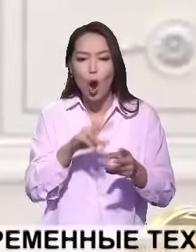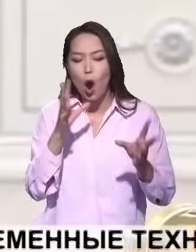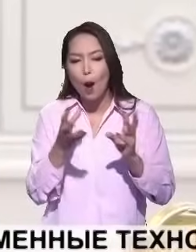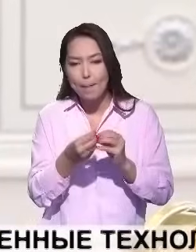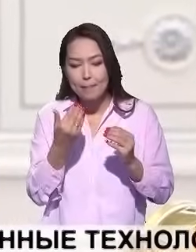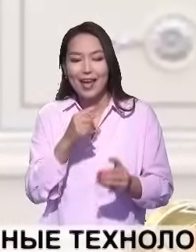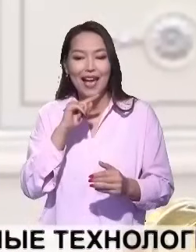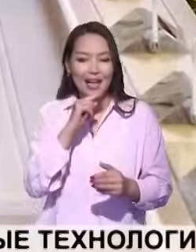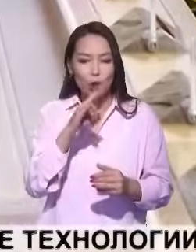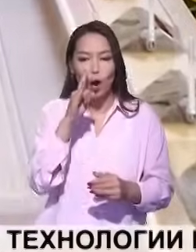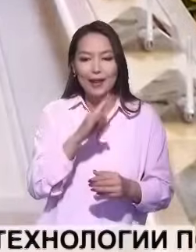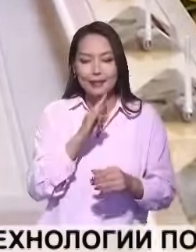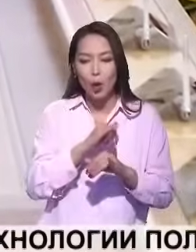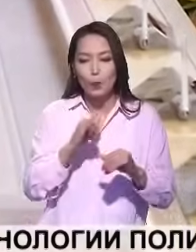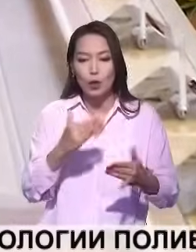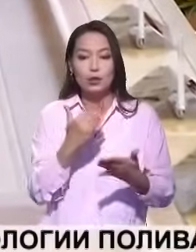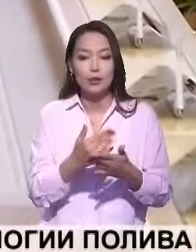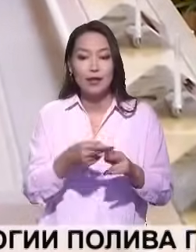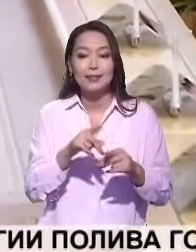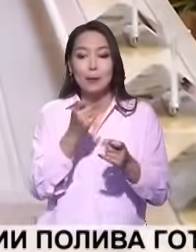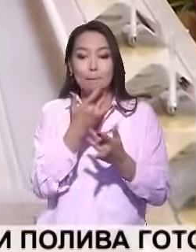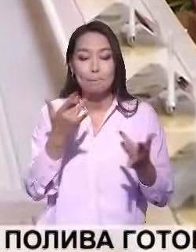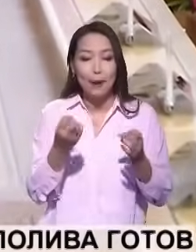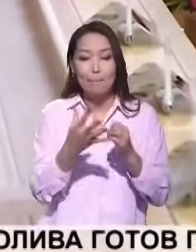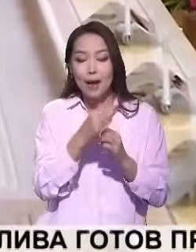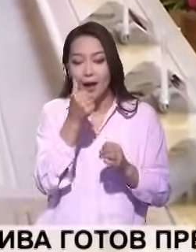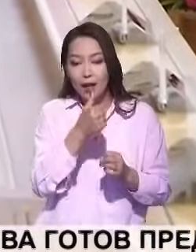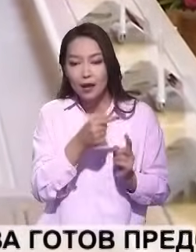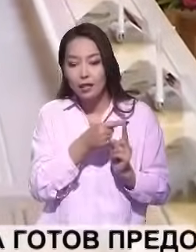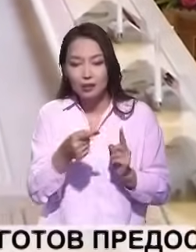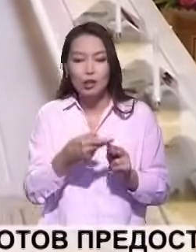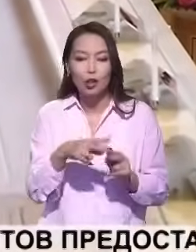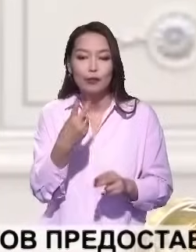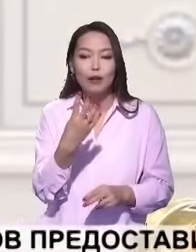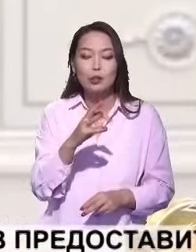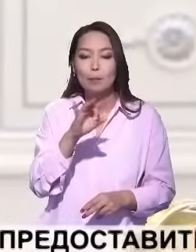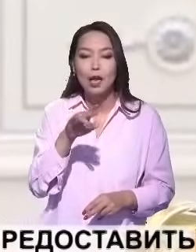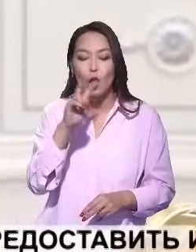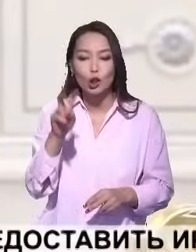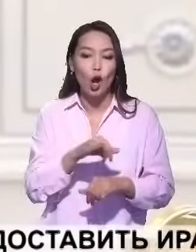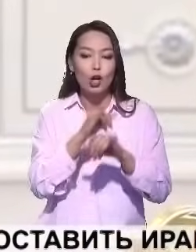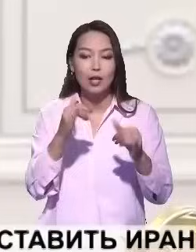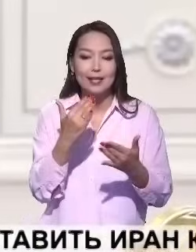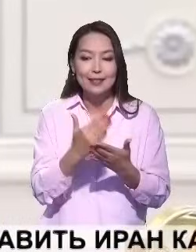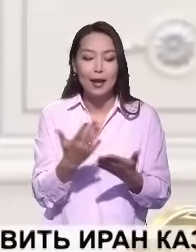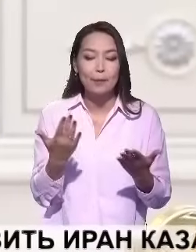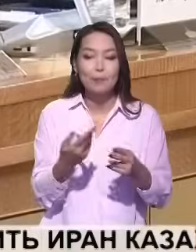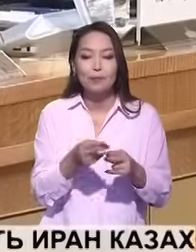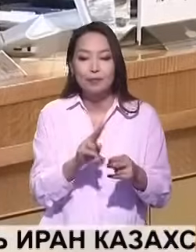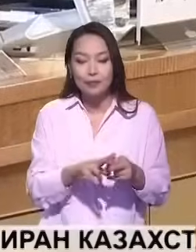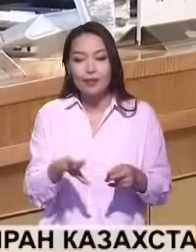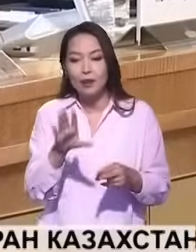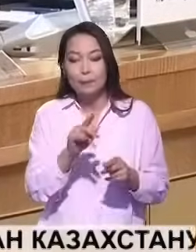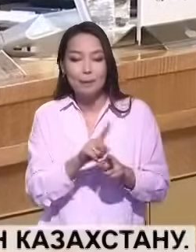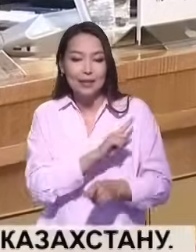инвестиций в экономику Казахстана, которые за последние 15 лет достигли 24 миллиардов долларов. Вступил в силу взаимный безвизовый режим.